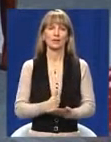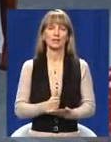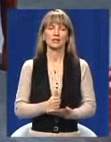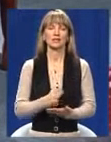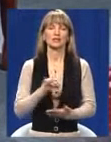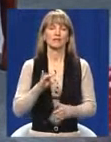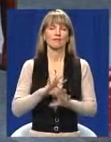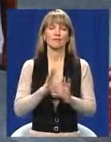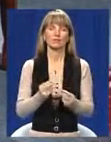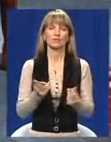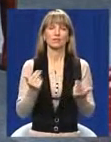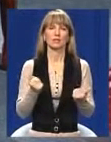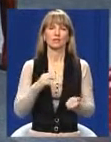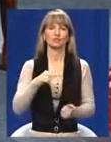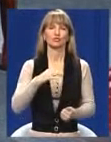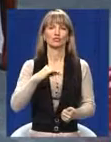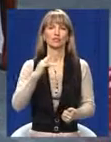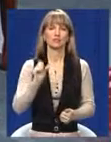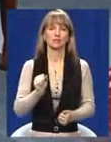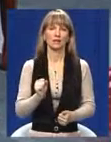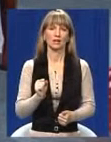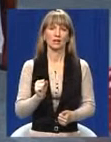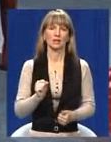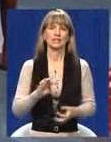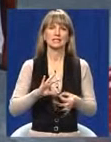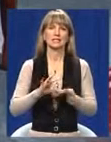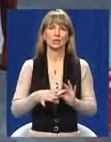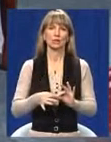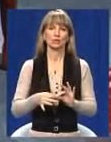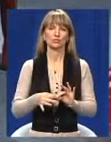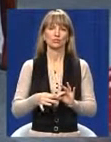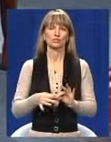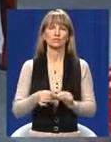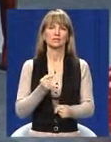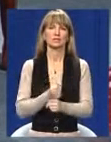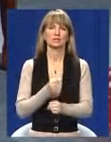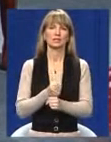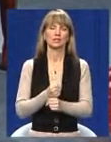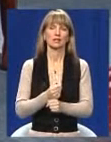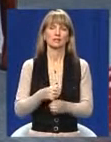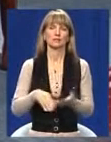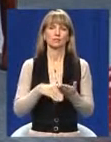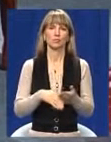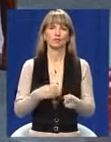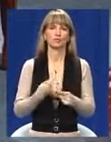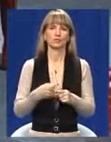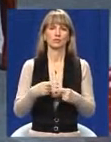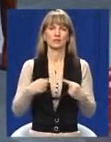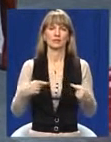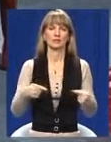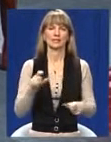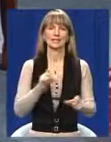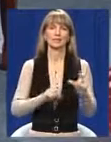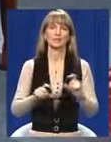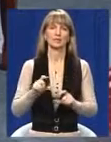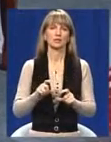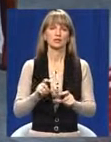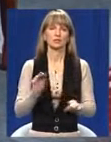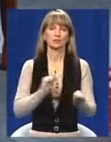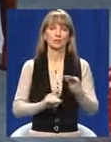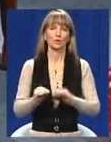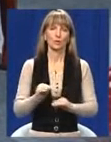Ну, взагалі-то так, джина, до речі, дуже таки складно там створити за допомогою цих всяких штук, всіх оцих хімічних сполук.